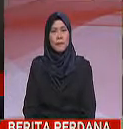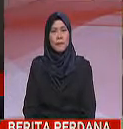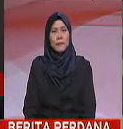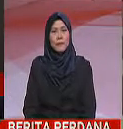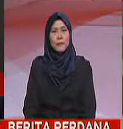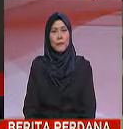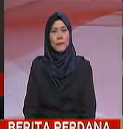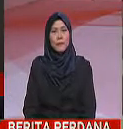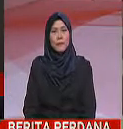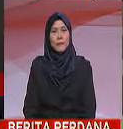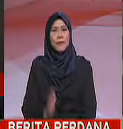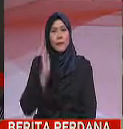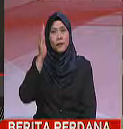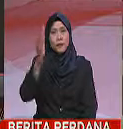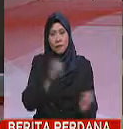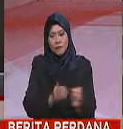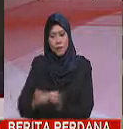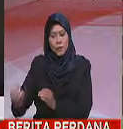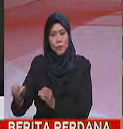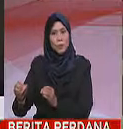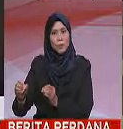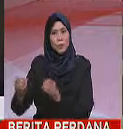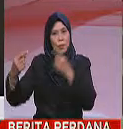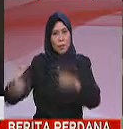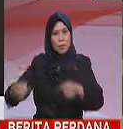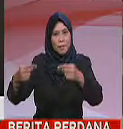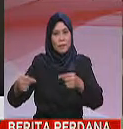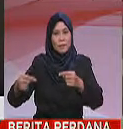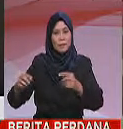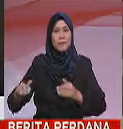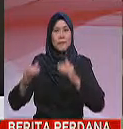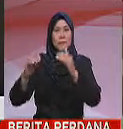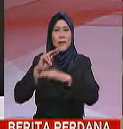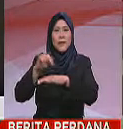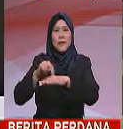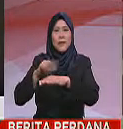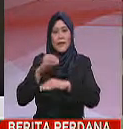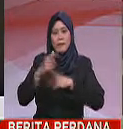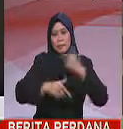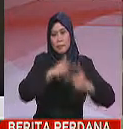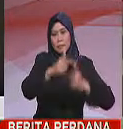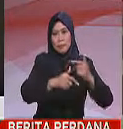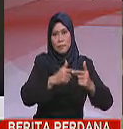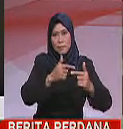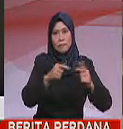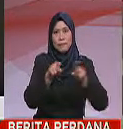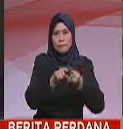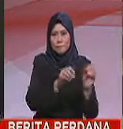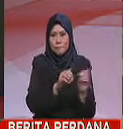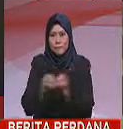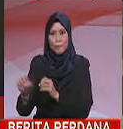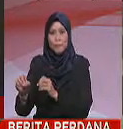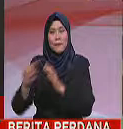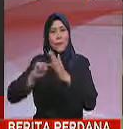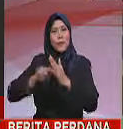Jadi kita akan anjurkan kejohanan bersifat nasional, kemudian akan ada juga liga yang kita akan anjurkan, dan